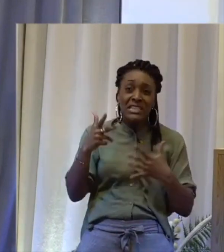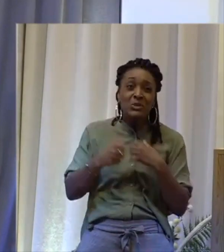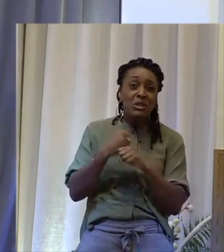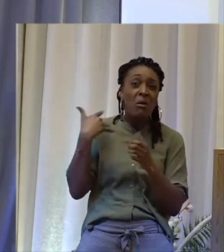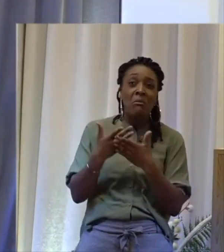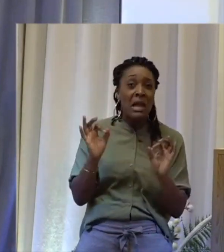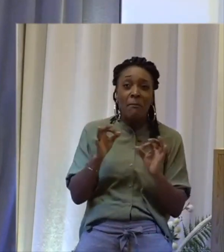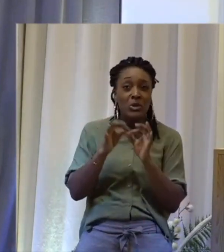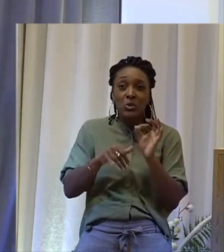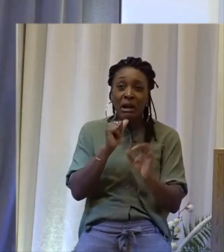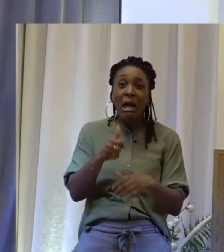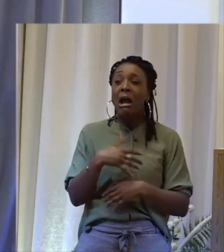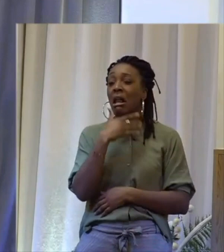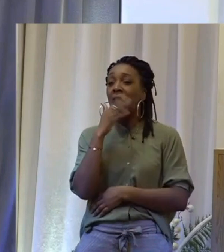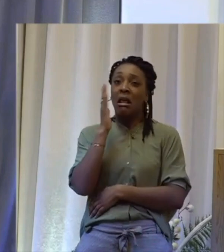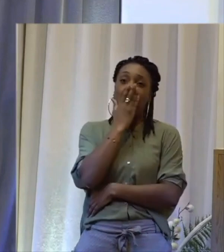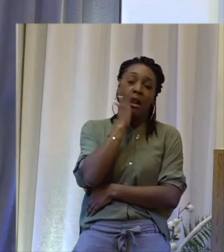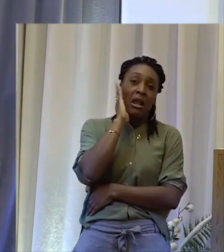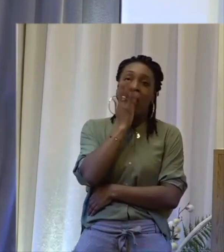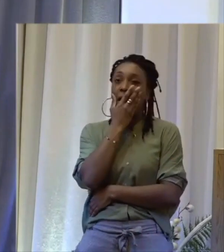Est-ce que quelqu'un voudrait prendre sa place ce matin?